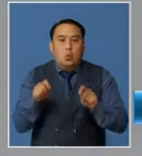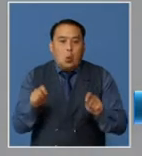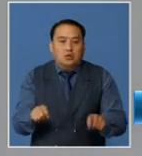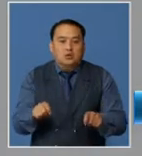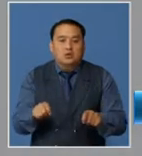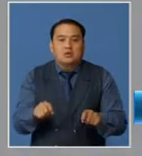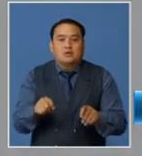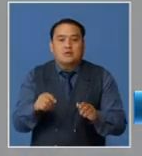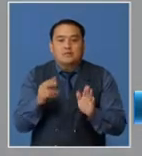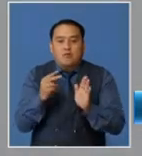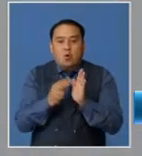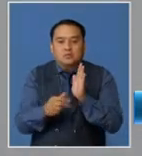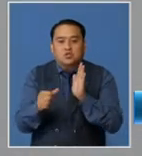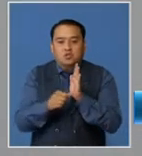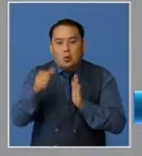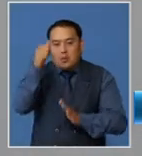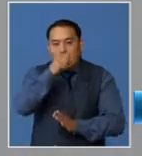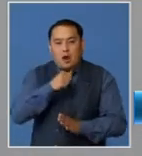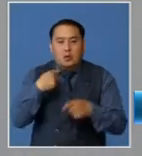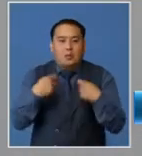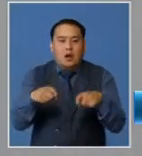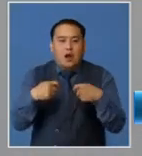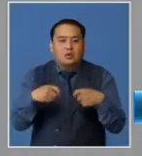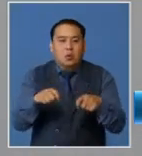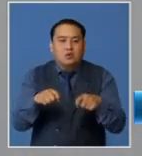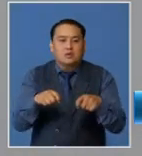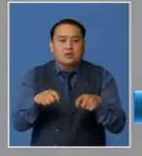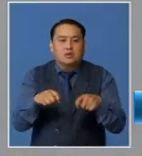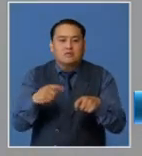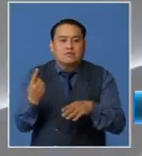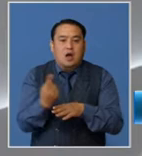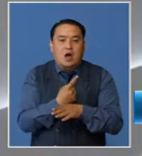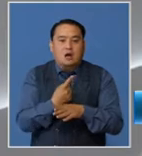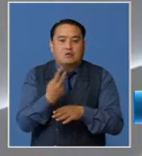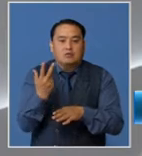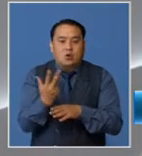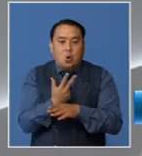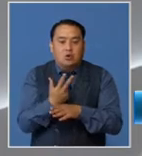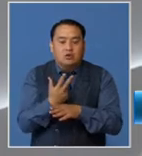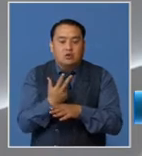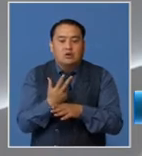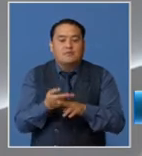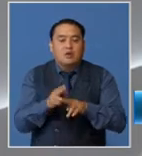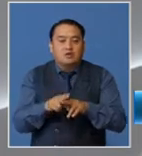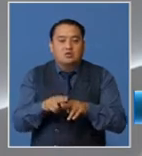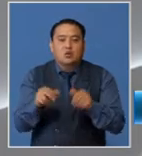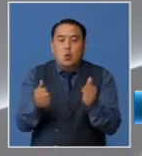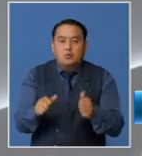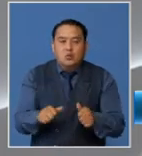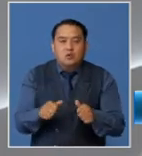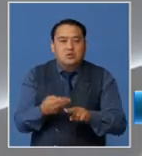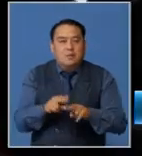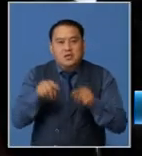в 1986 году. Проданный накануне экспонат второй из трех существующих. Скульптура считается одним из